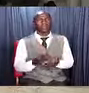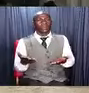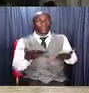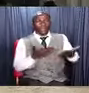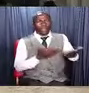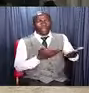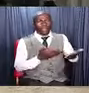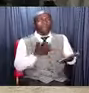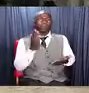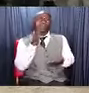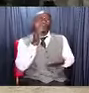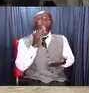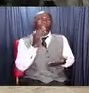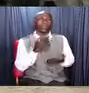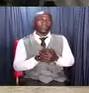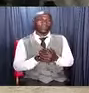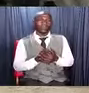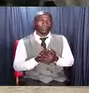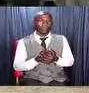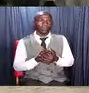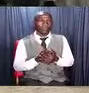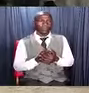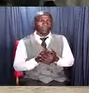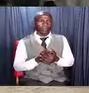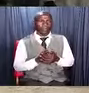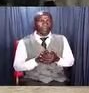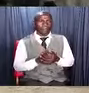Karibu mama, karibu. Welcome mama.